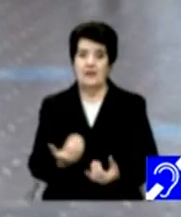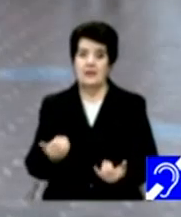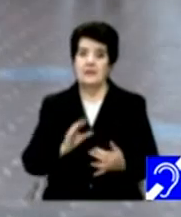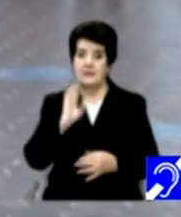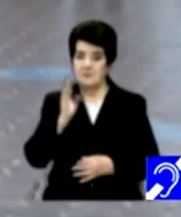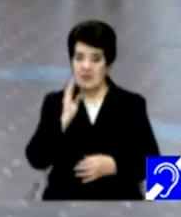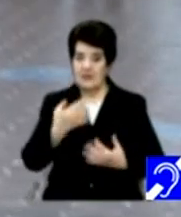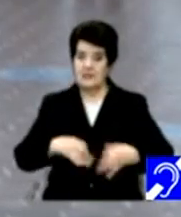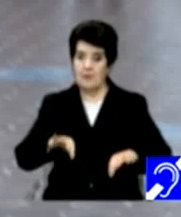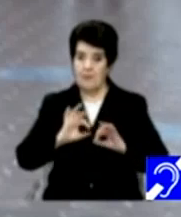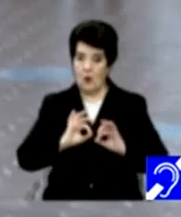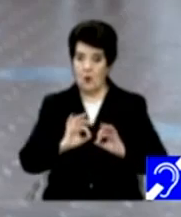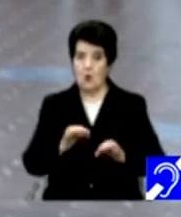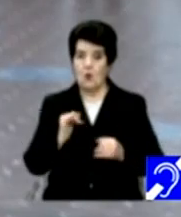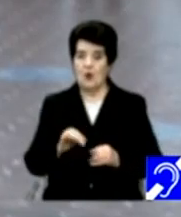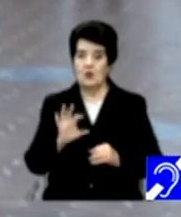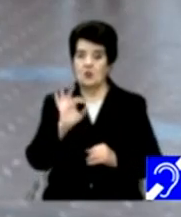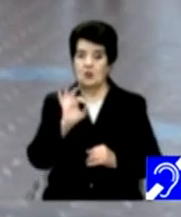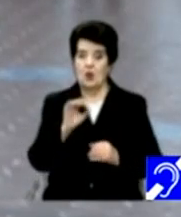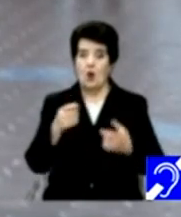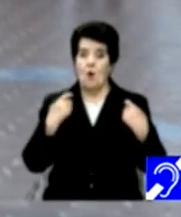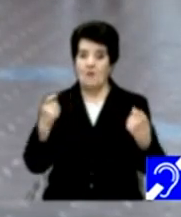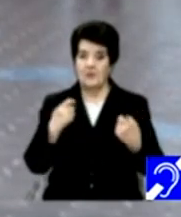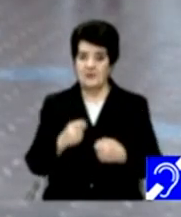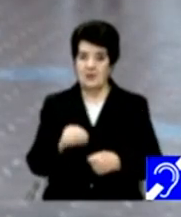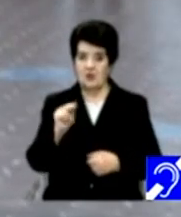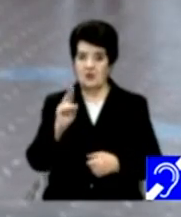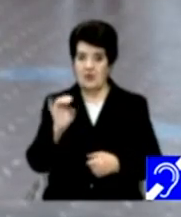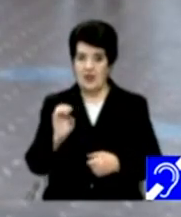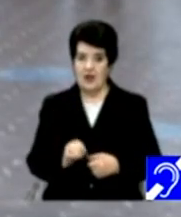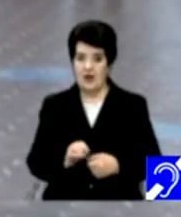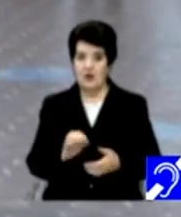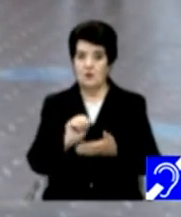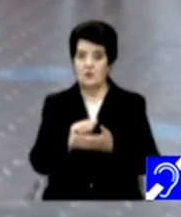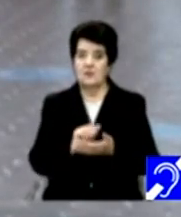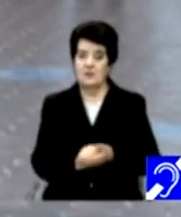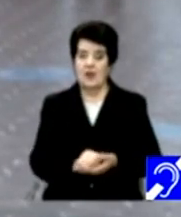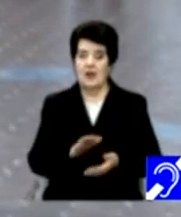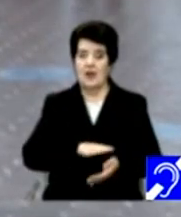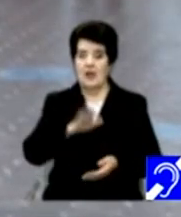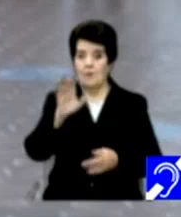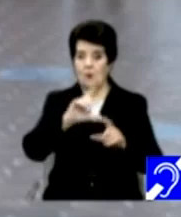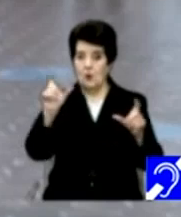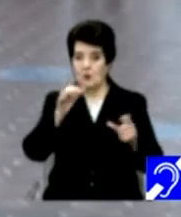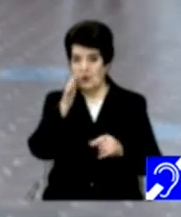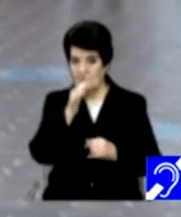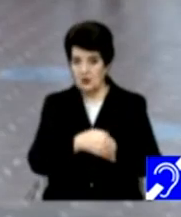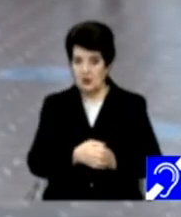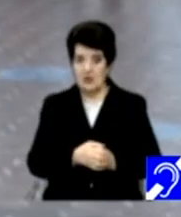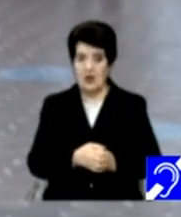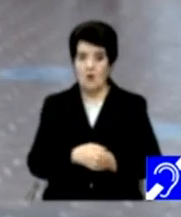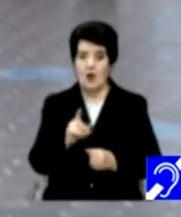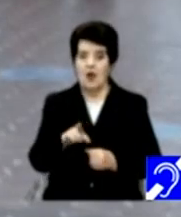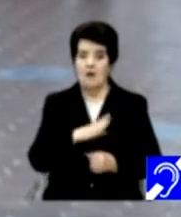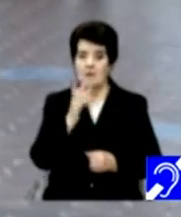dimineață, procurorii anticorupție și ofițerii CNA au descins într-un dosar de corupție la aeroportul internațional Chișinău. Forțele de ordine